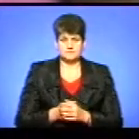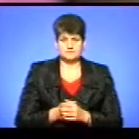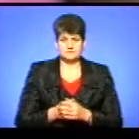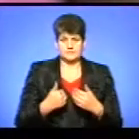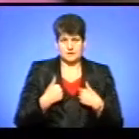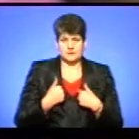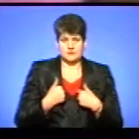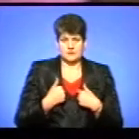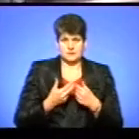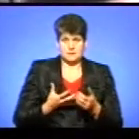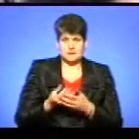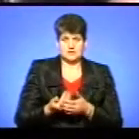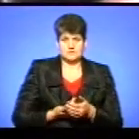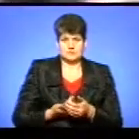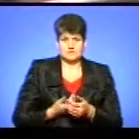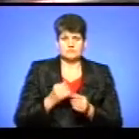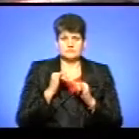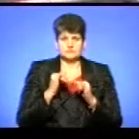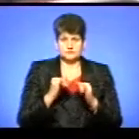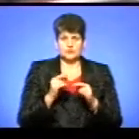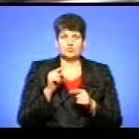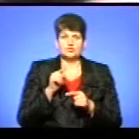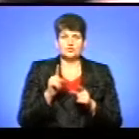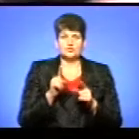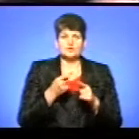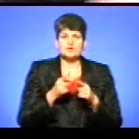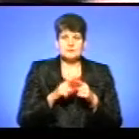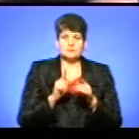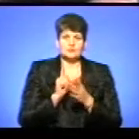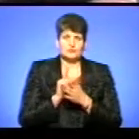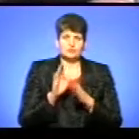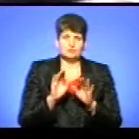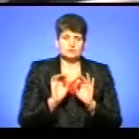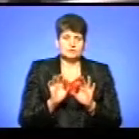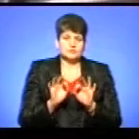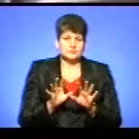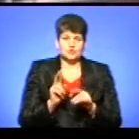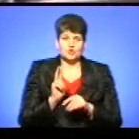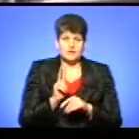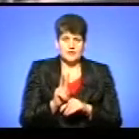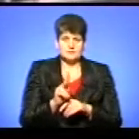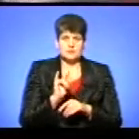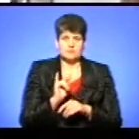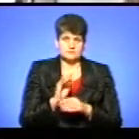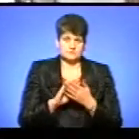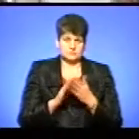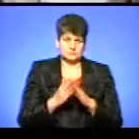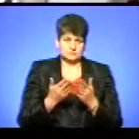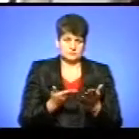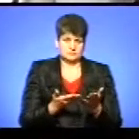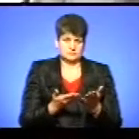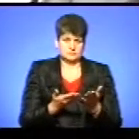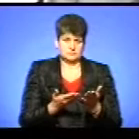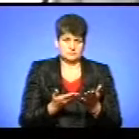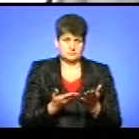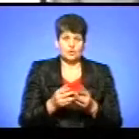готівкою розраховувалася. Негативно, тому що все ж таки вони якось мають бути обґрунтованими, а тролейбуси не в дуже хорошому стані. У